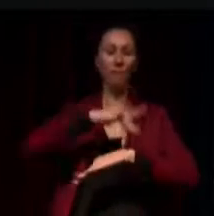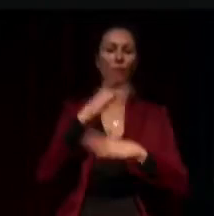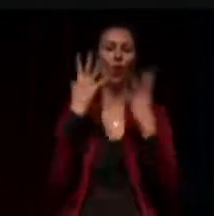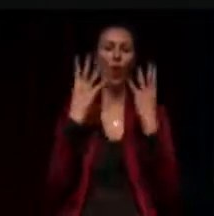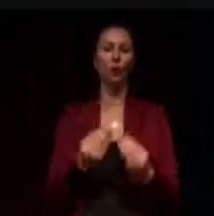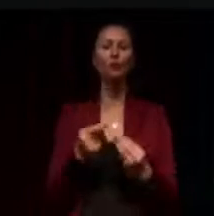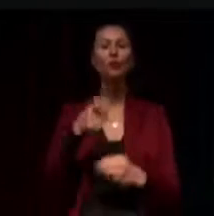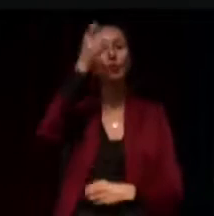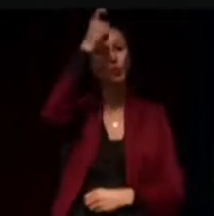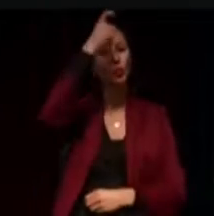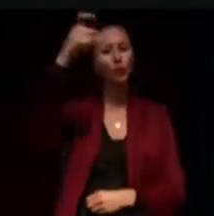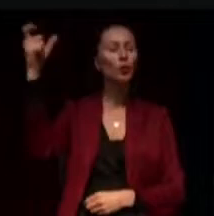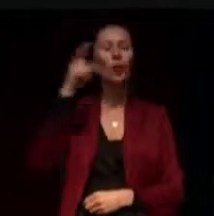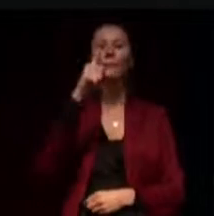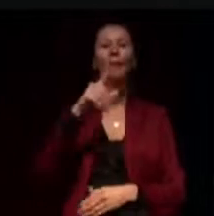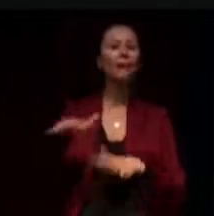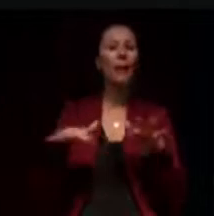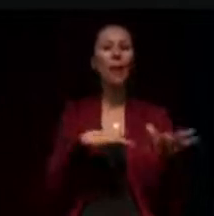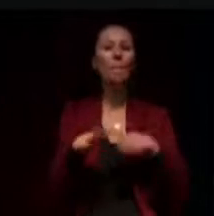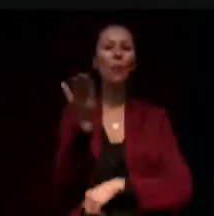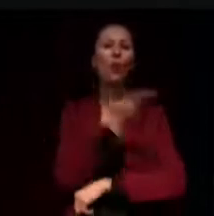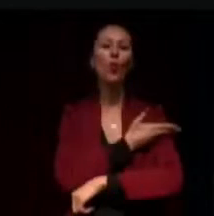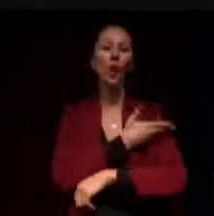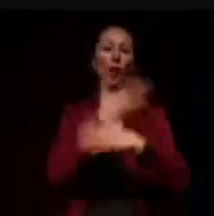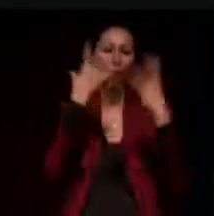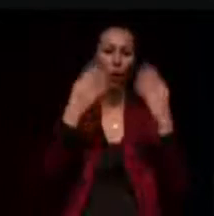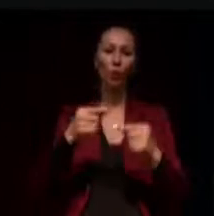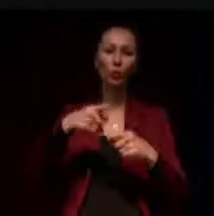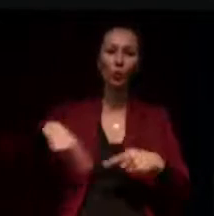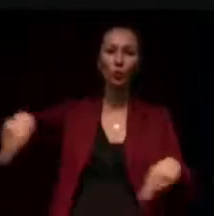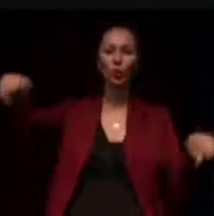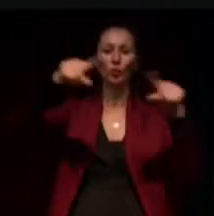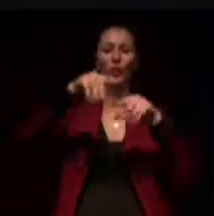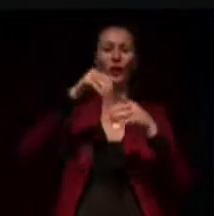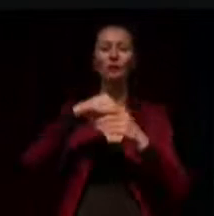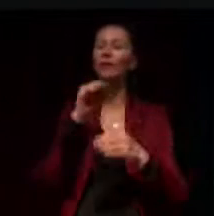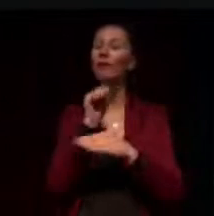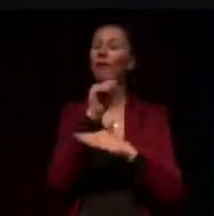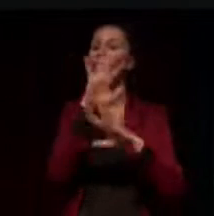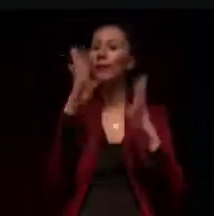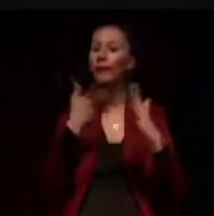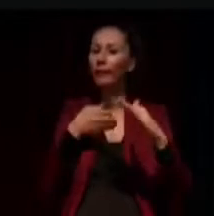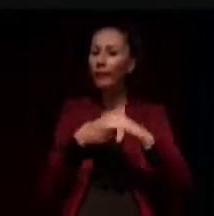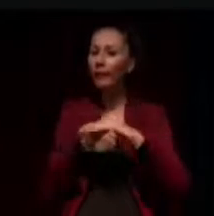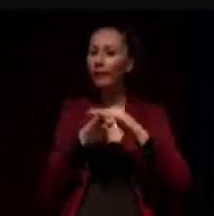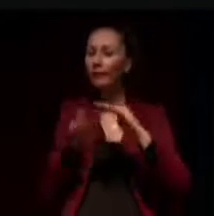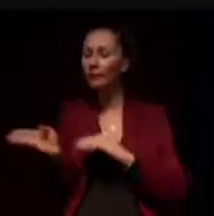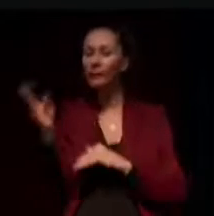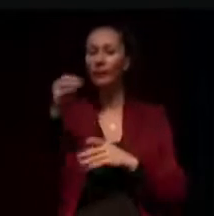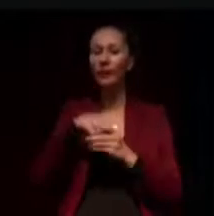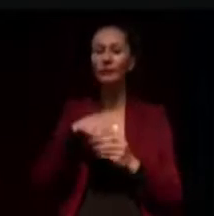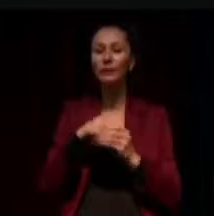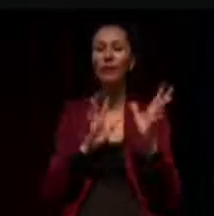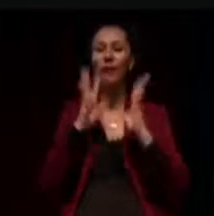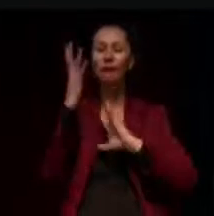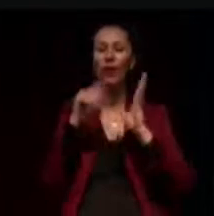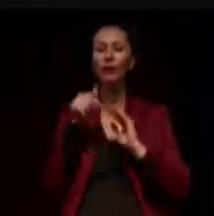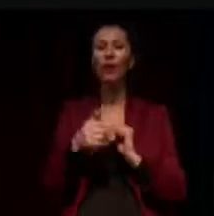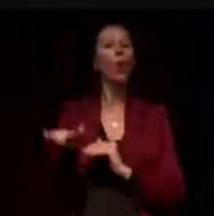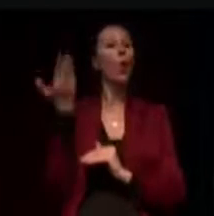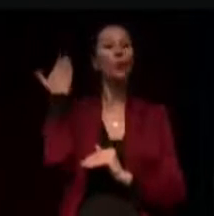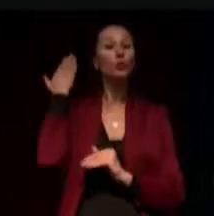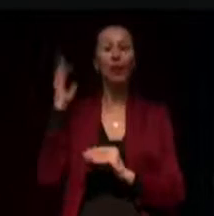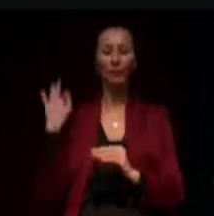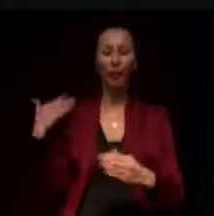ulaşmıştır. Türkiye'nin bir deprem ülkesi olduğunu, fay hatlarının nerelerden geçtiğini, daha önceki hareketlerini, bundan